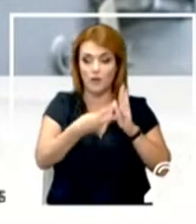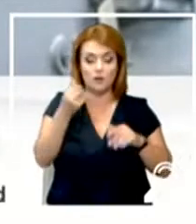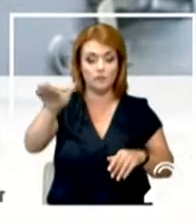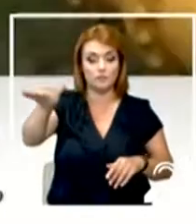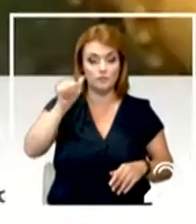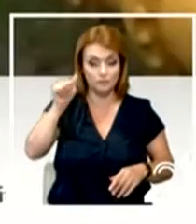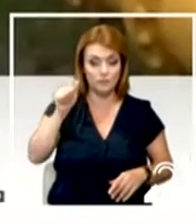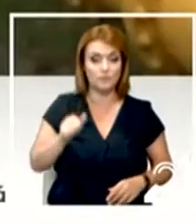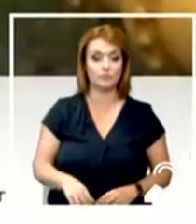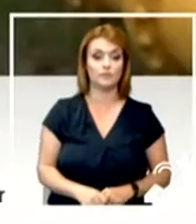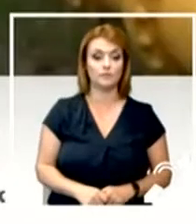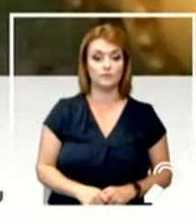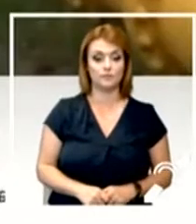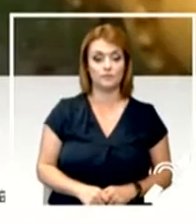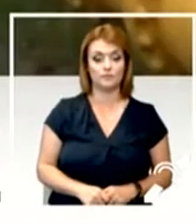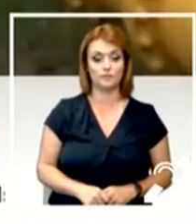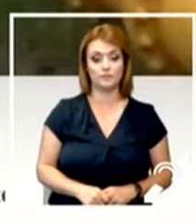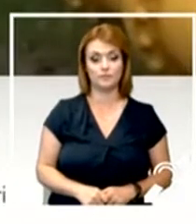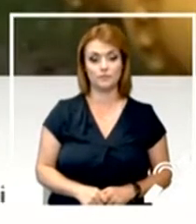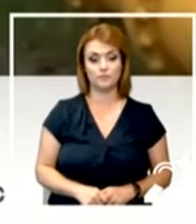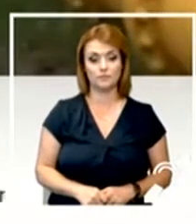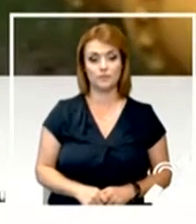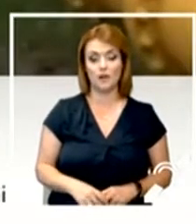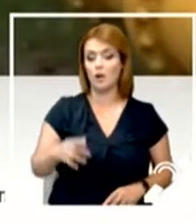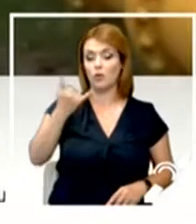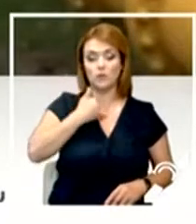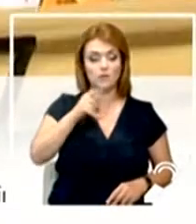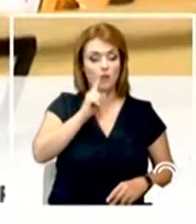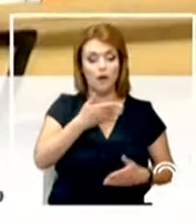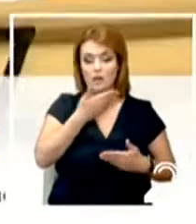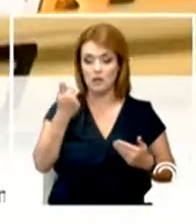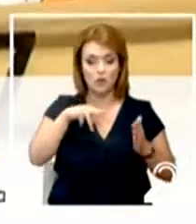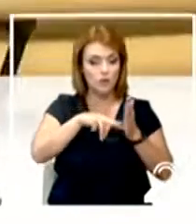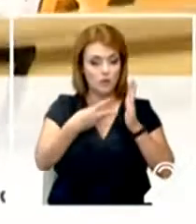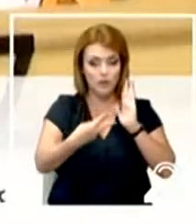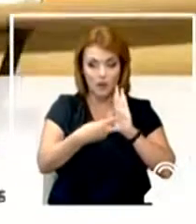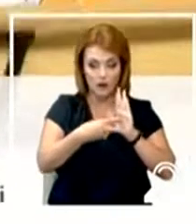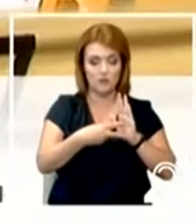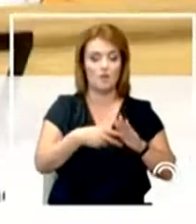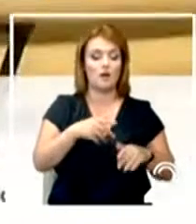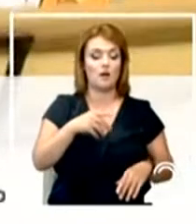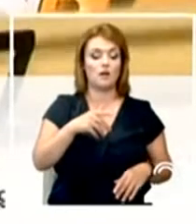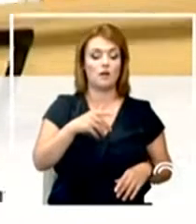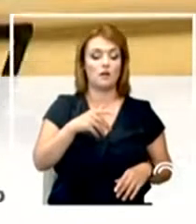Moldova Gaz. Noi nu luăm în calcul acest plan, guvernul deja de mai multe ori